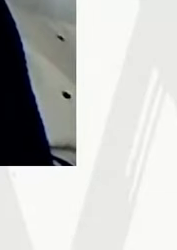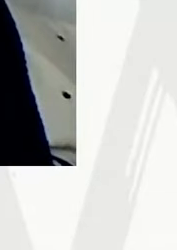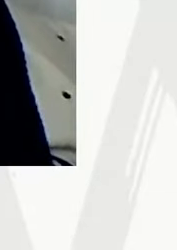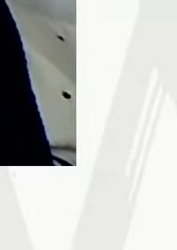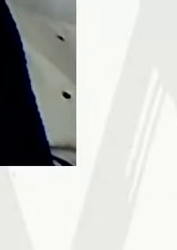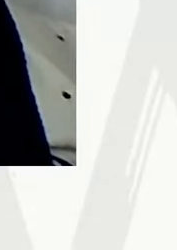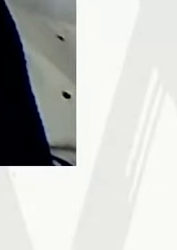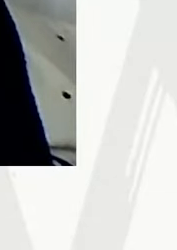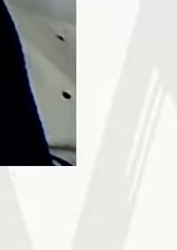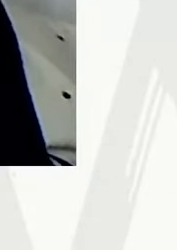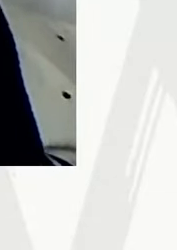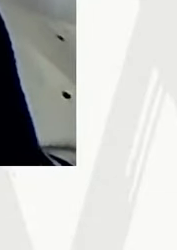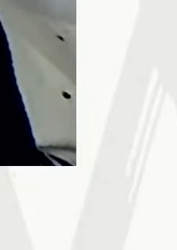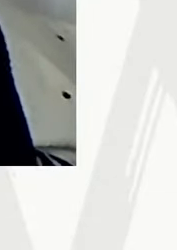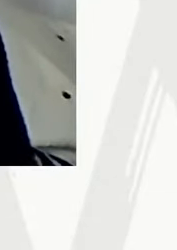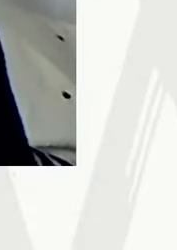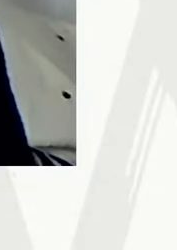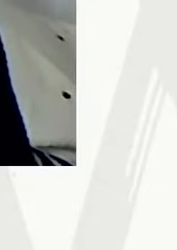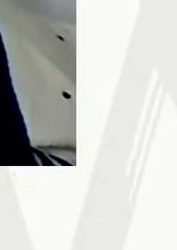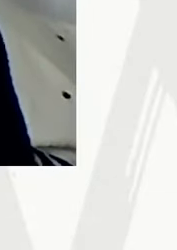sens terrible de ce mot.